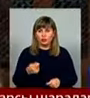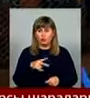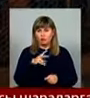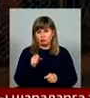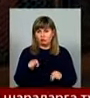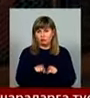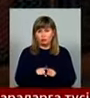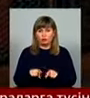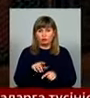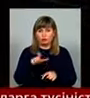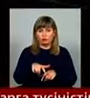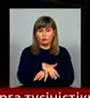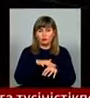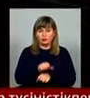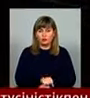нашествия митингующих.